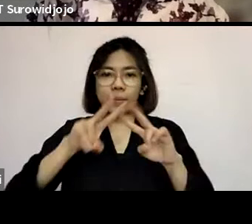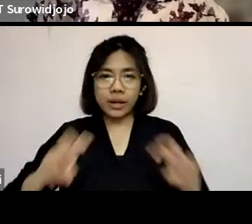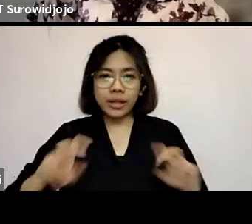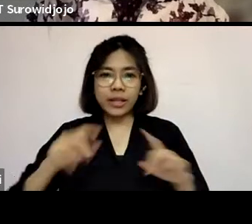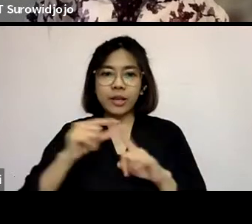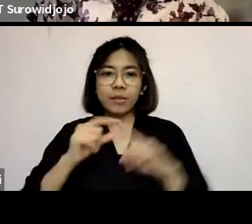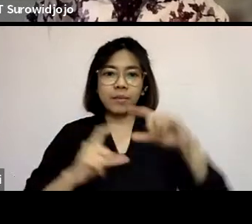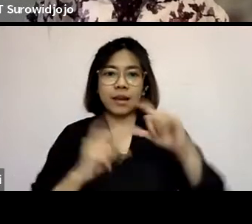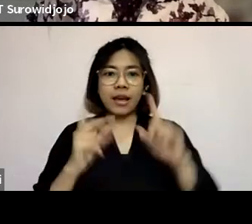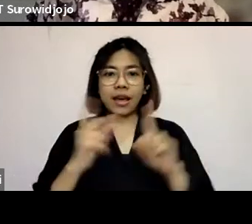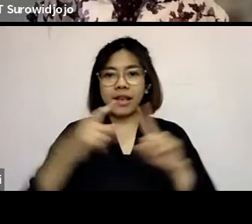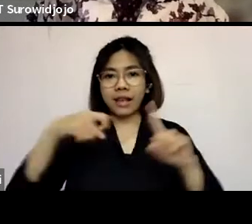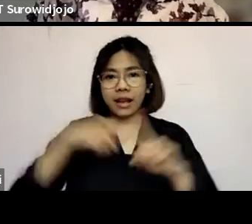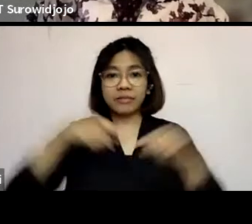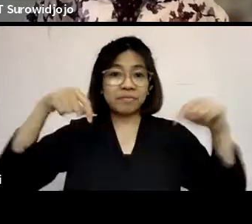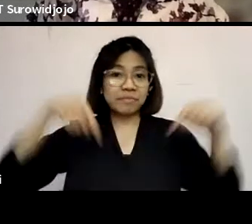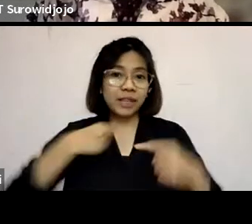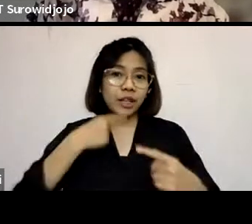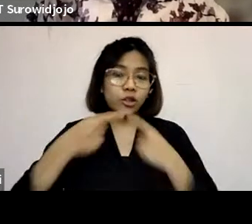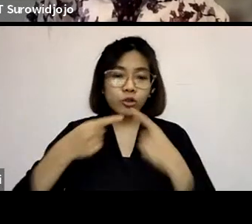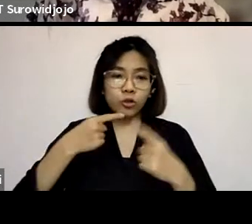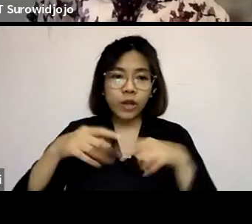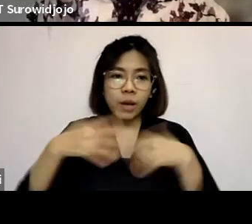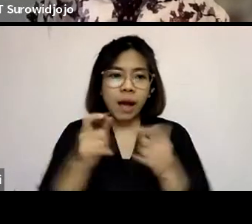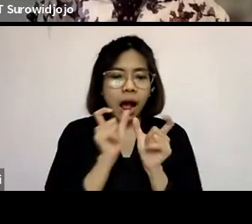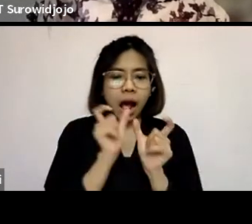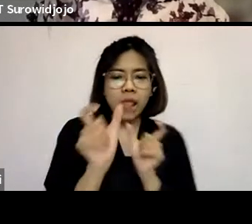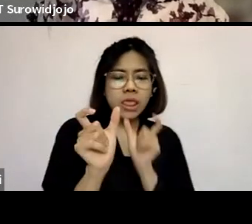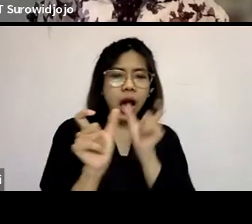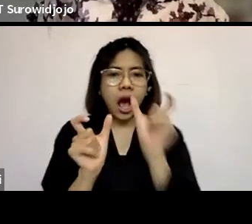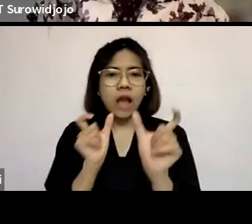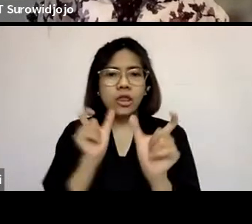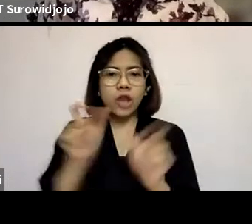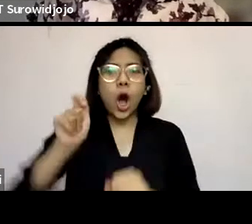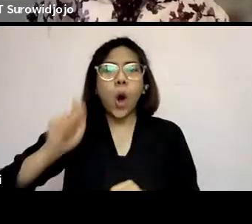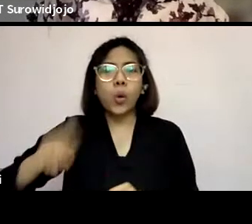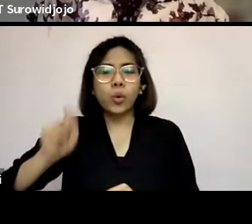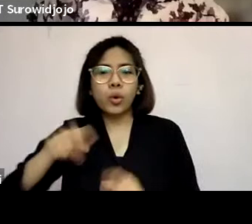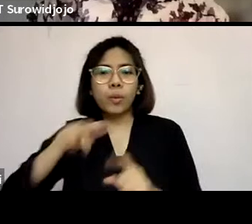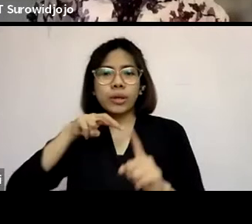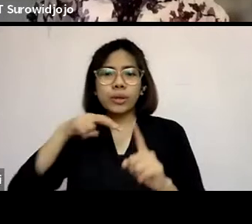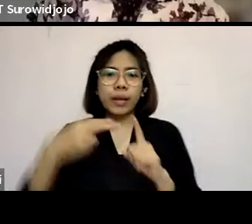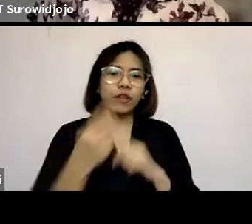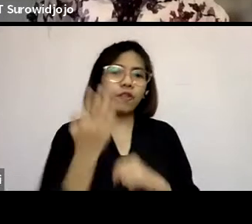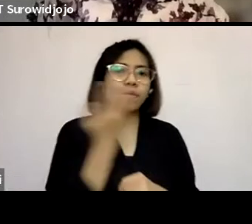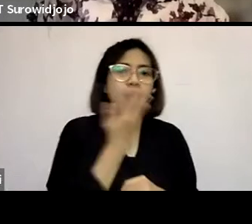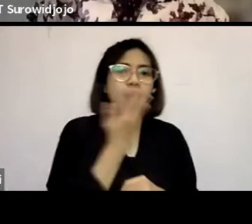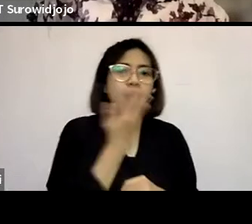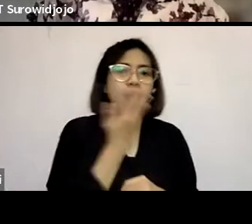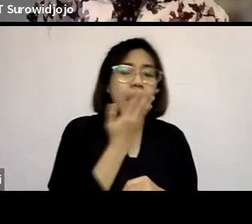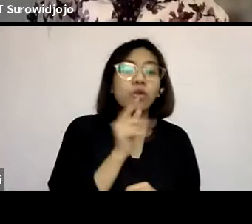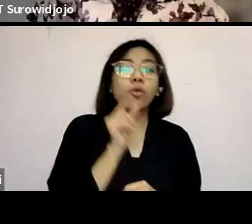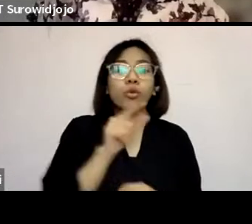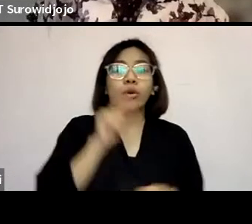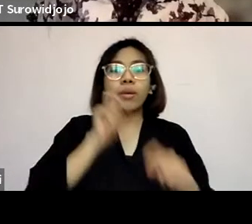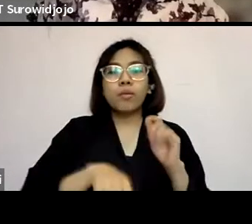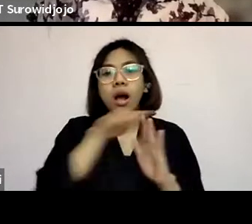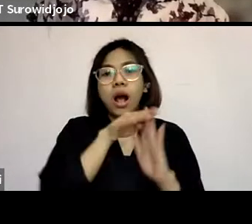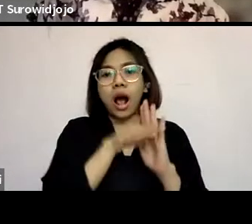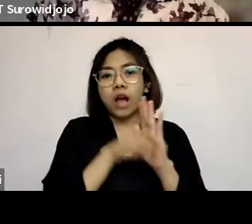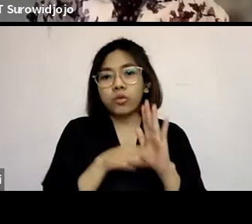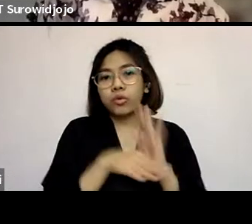mengangkat judul kata-kata dalam hukum aspek bahasa dalam pembentukan regulasi dan penegakan hukum